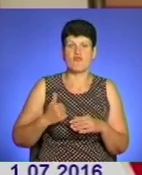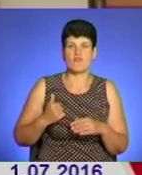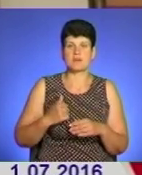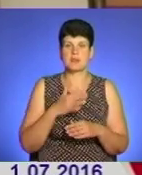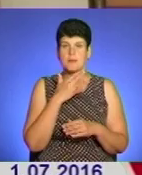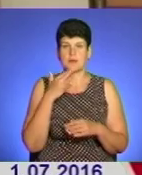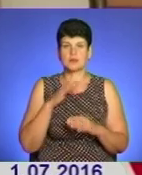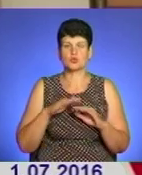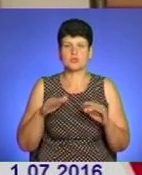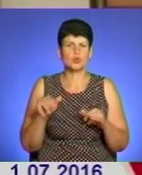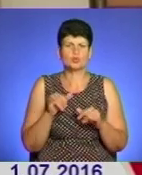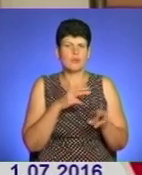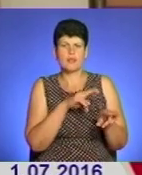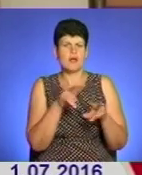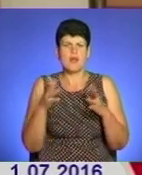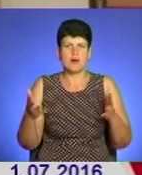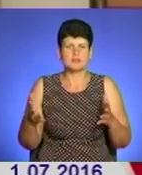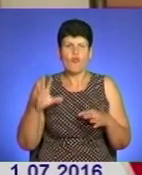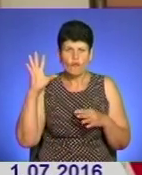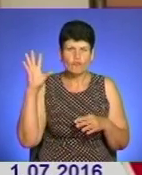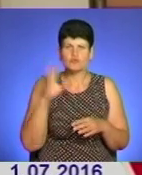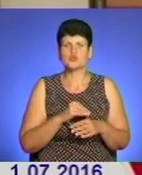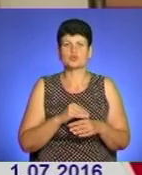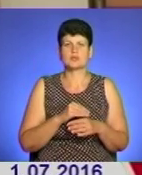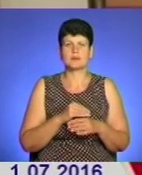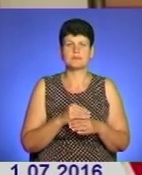багатодітні. Де тільки не глянеш, там всюди